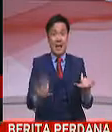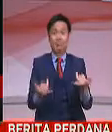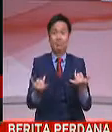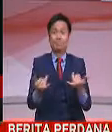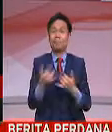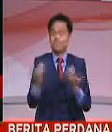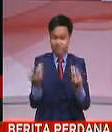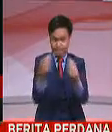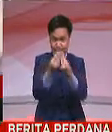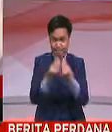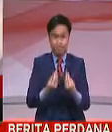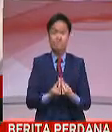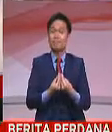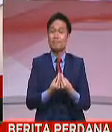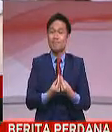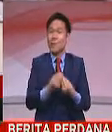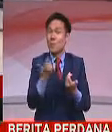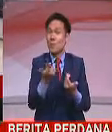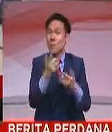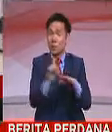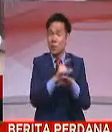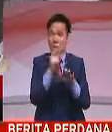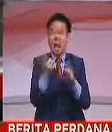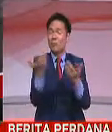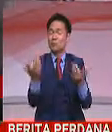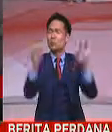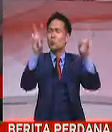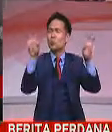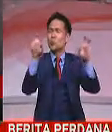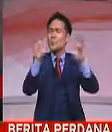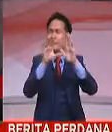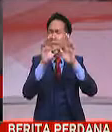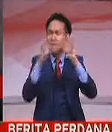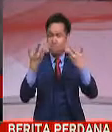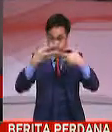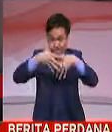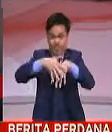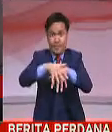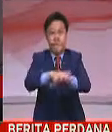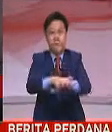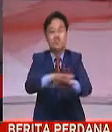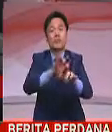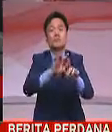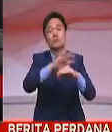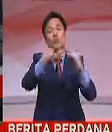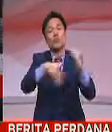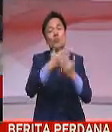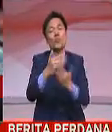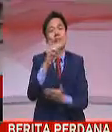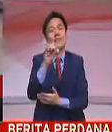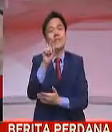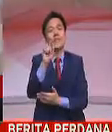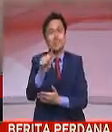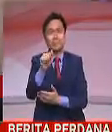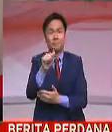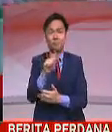memberikan penekanan kepada penggunaan data integration. Jadi data pentadbiran kita gunakan untuk digabung